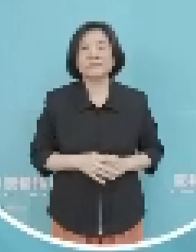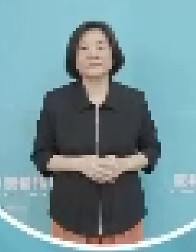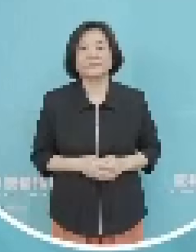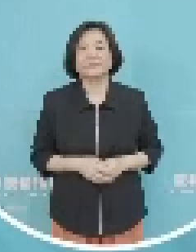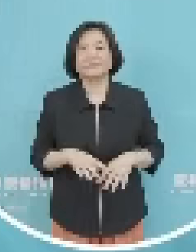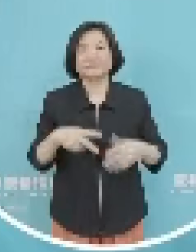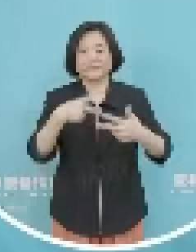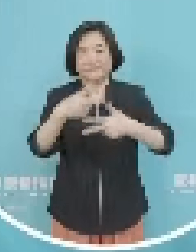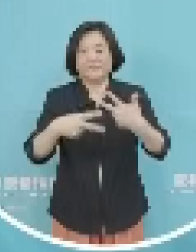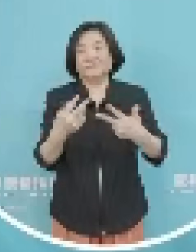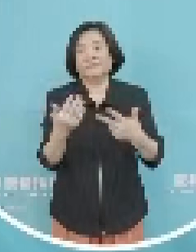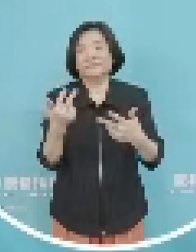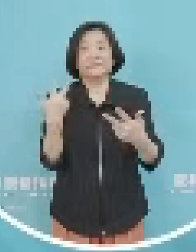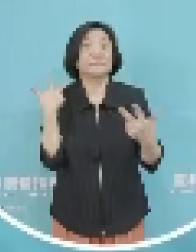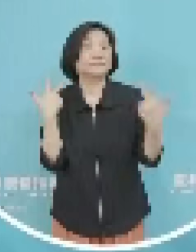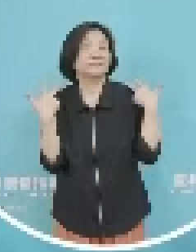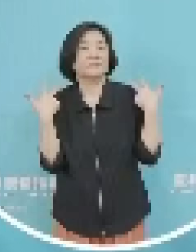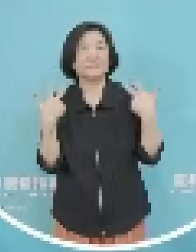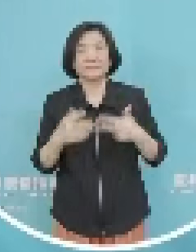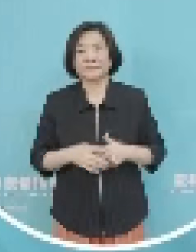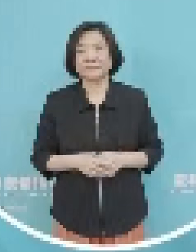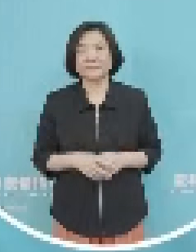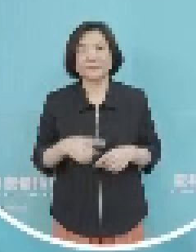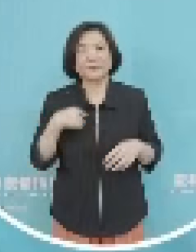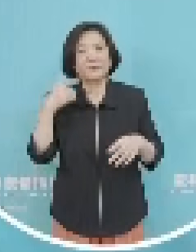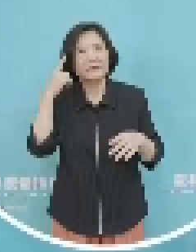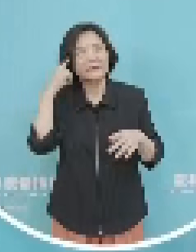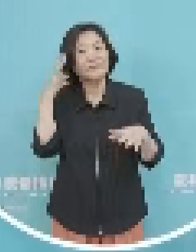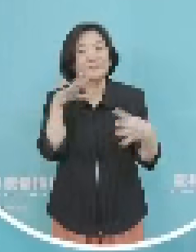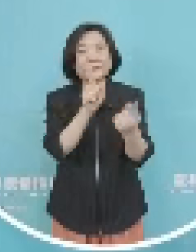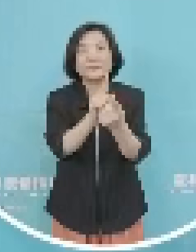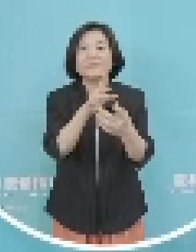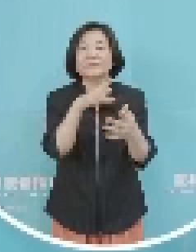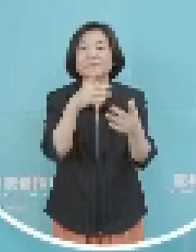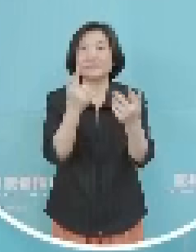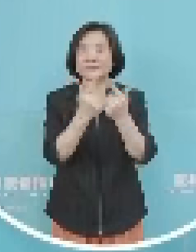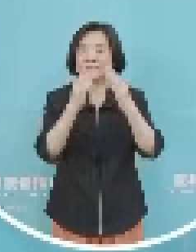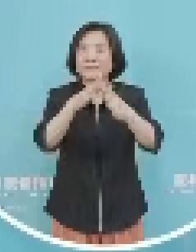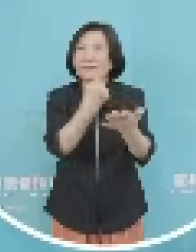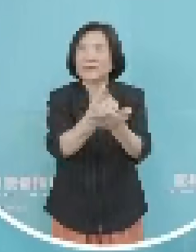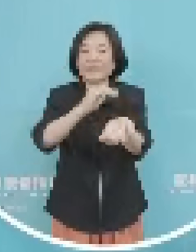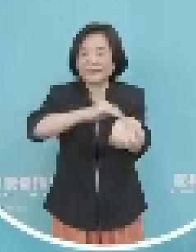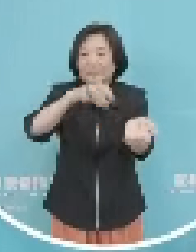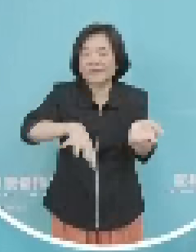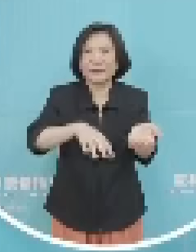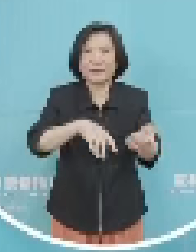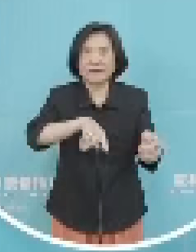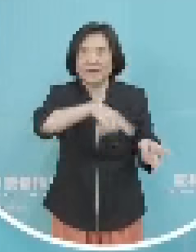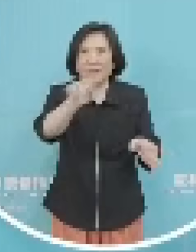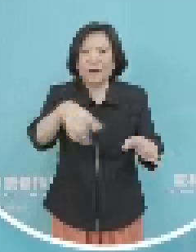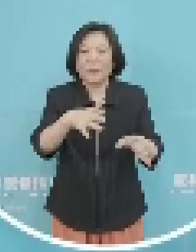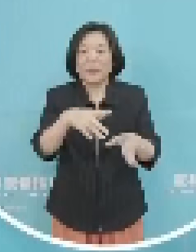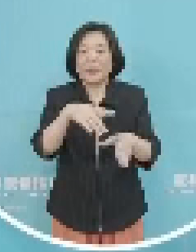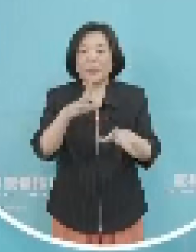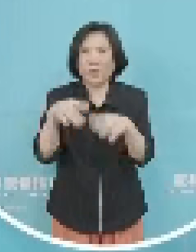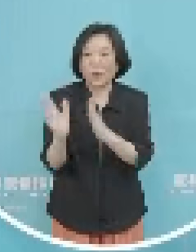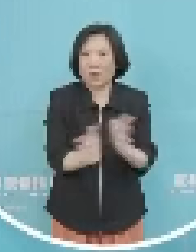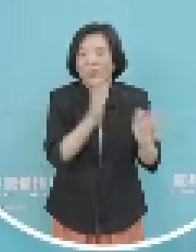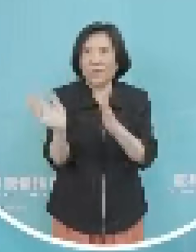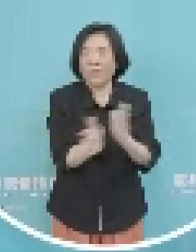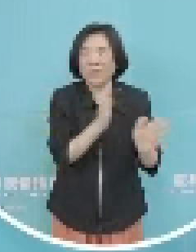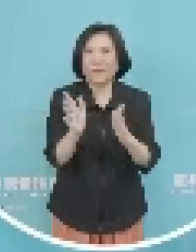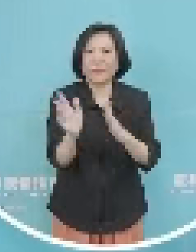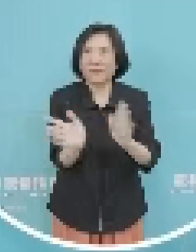两个礼拜哦，我们也要感谢台北市所有的医院，你知道哦，在积极的准备，你知